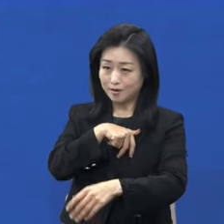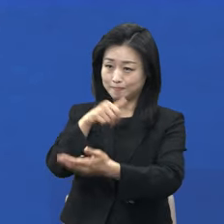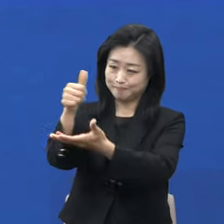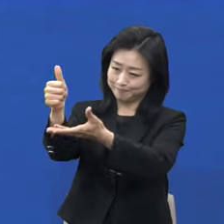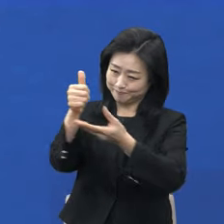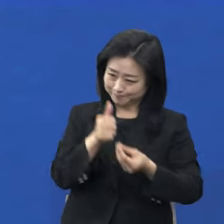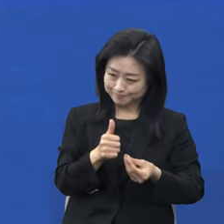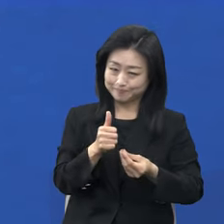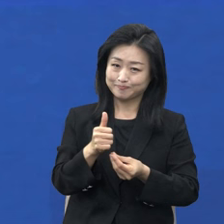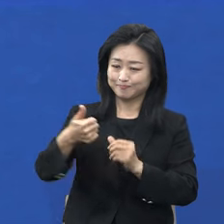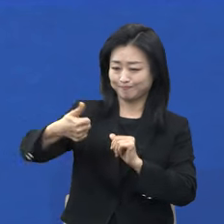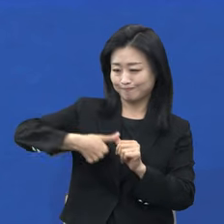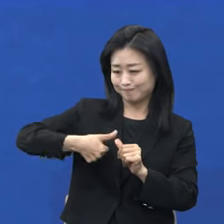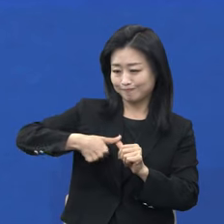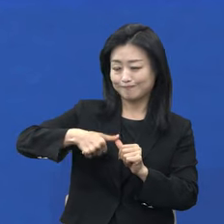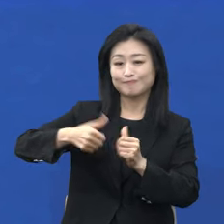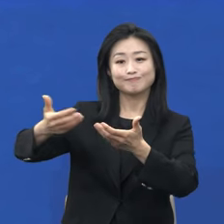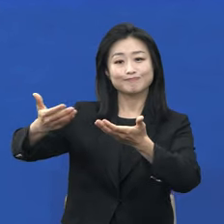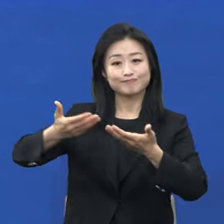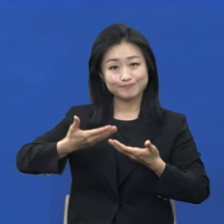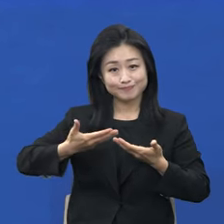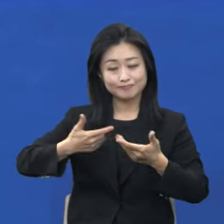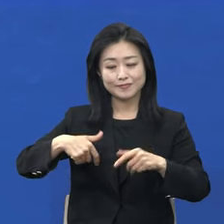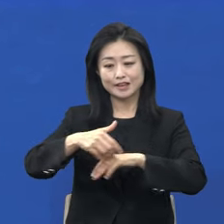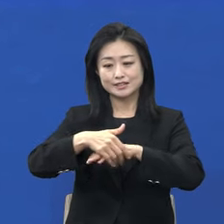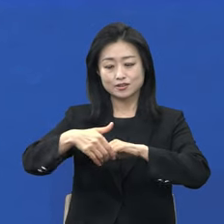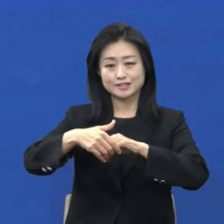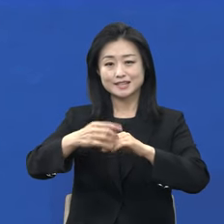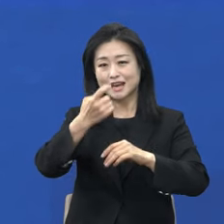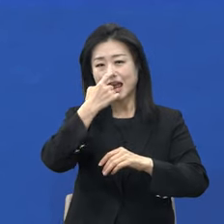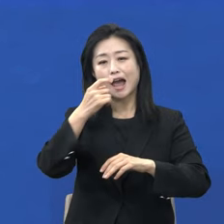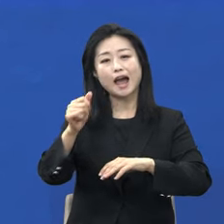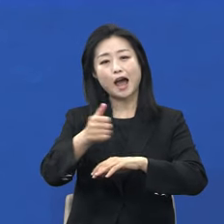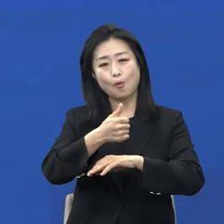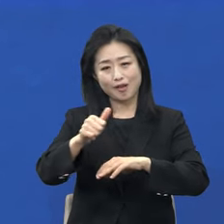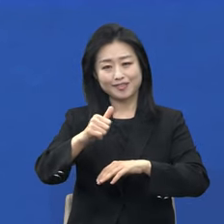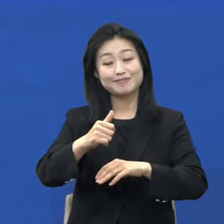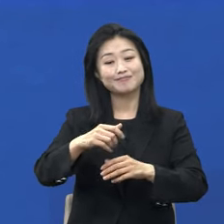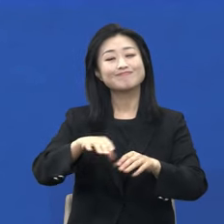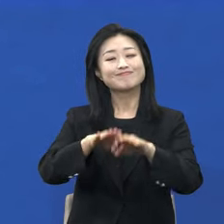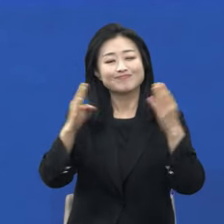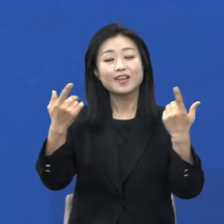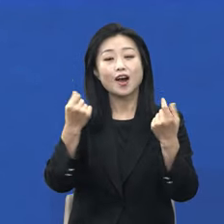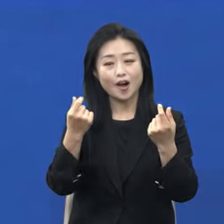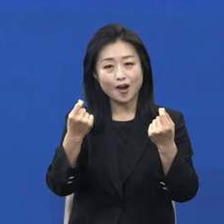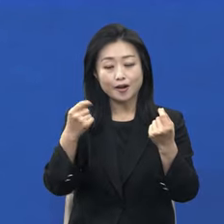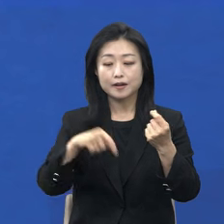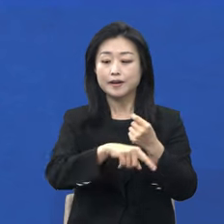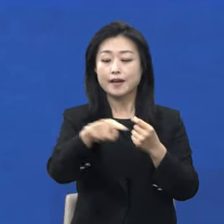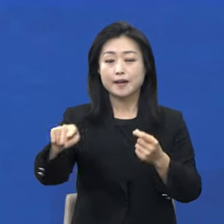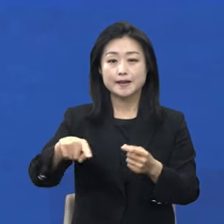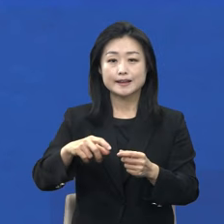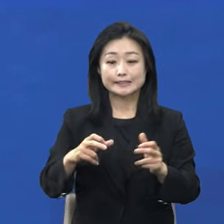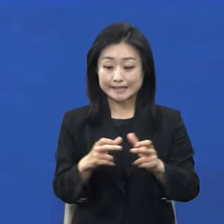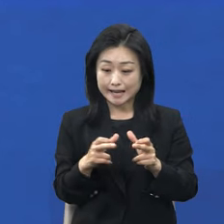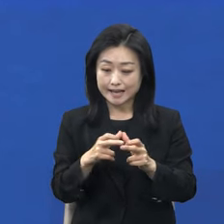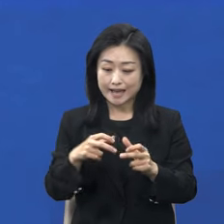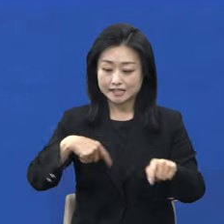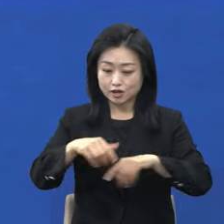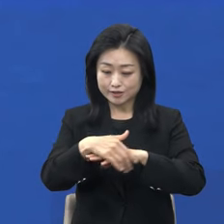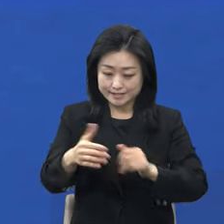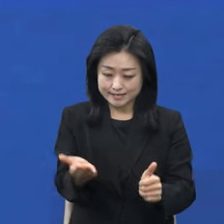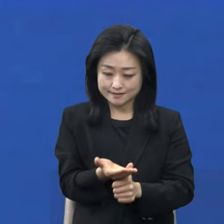품격 있는 더불어민주당형 정치 아카데미를 운영하여 장애인위원회에서 역량을 쌓은 장애인